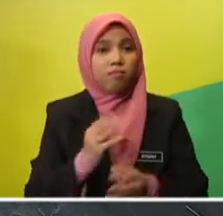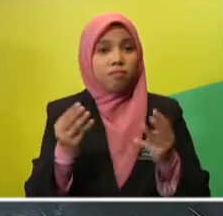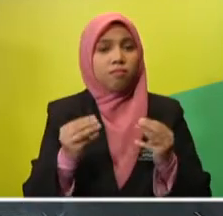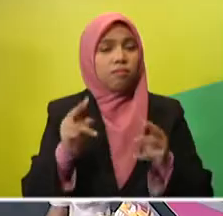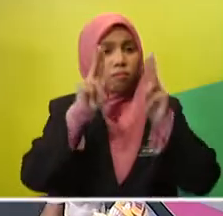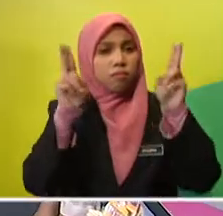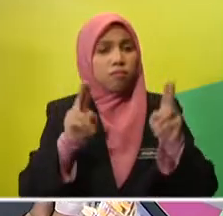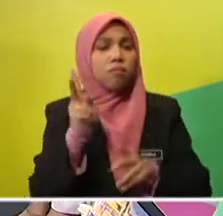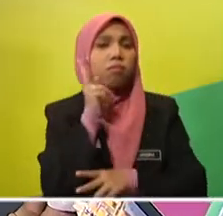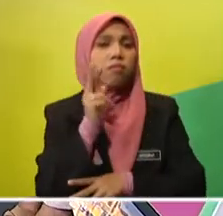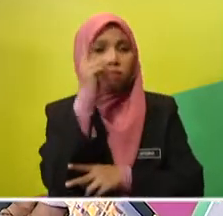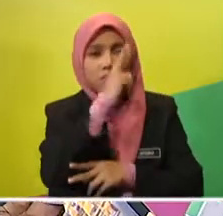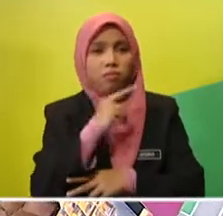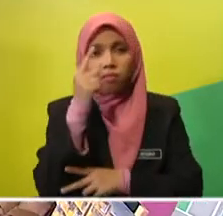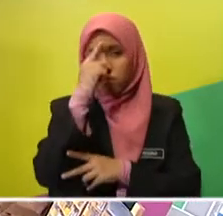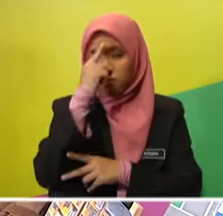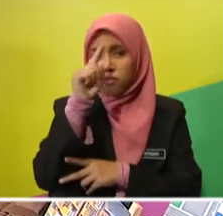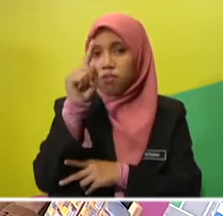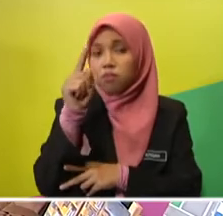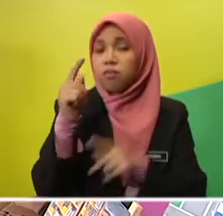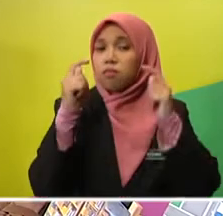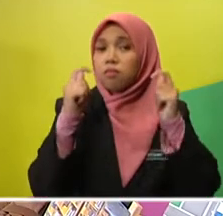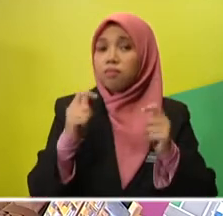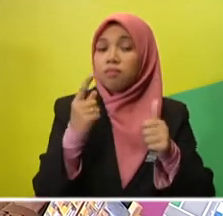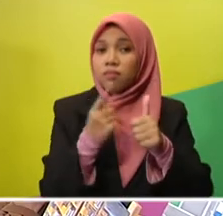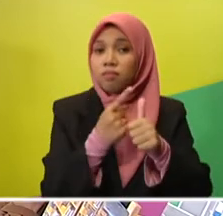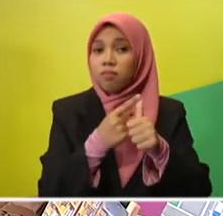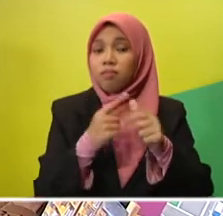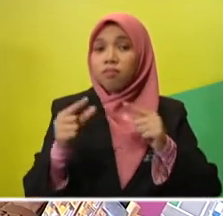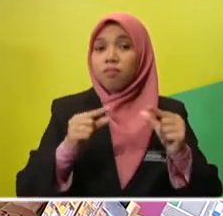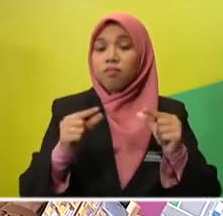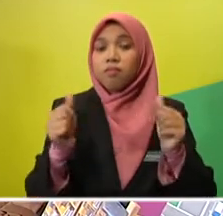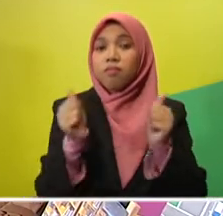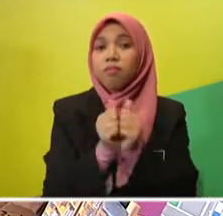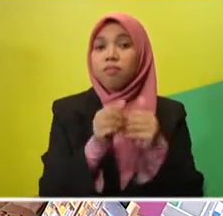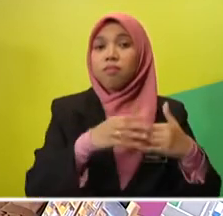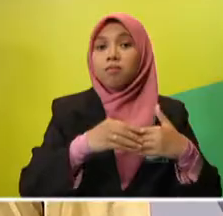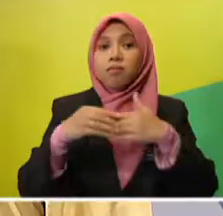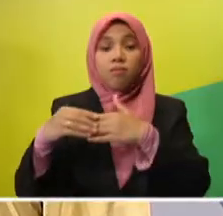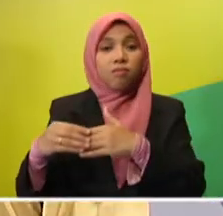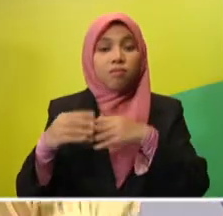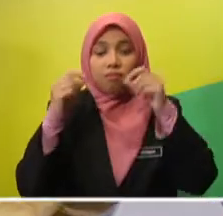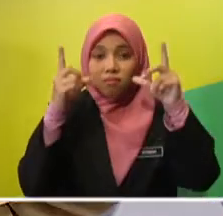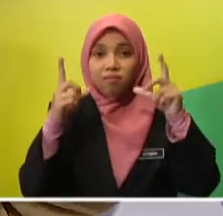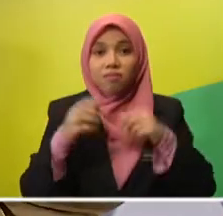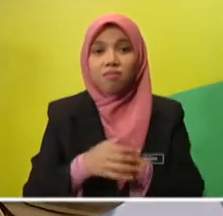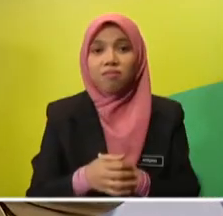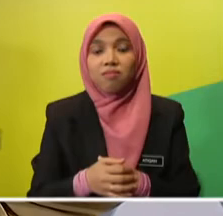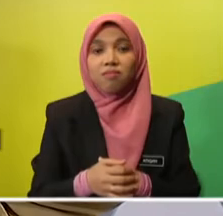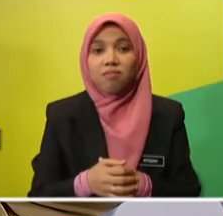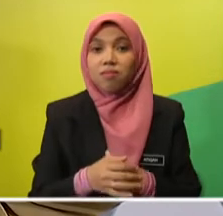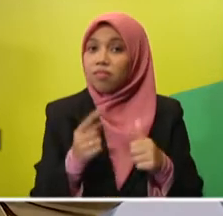yang pertama, iaitu teknik bergerak dengan pemandu celik. Yang pertama apa kita kena buat tadi? Kita kena yang pertama